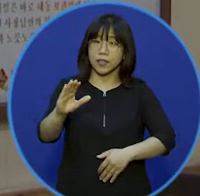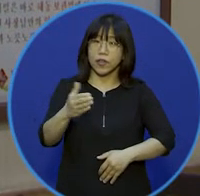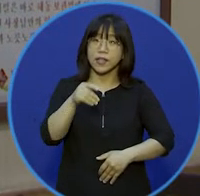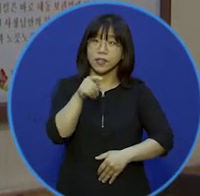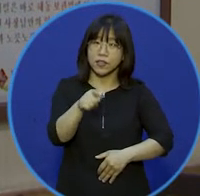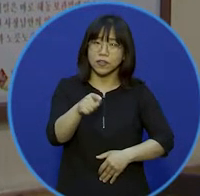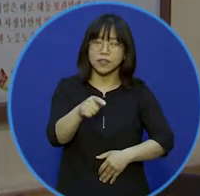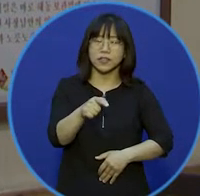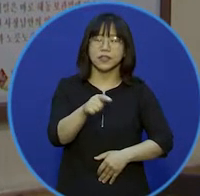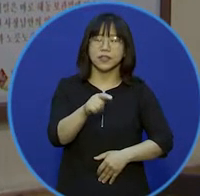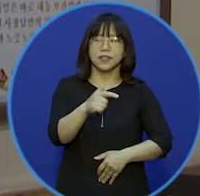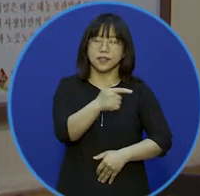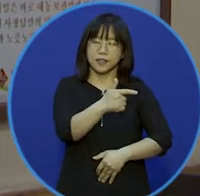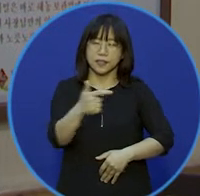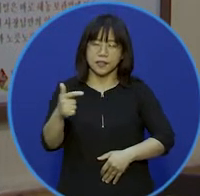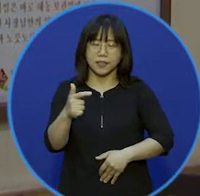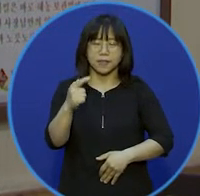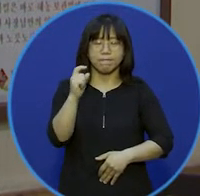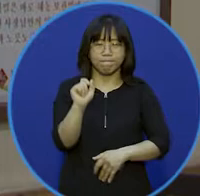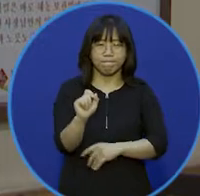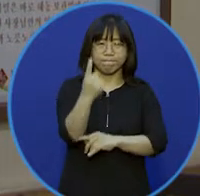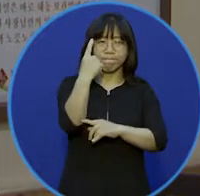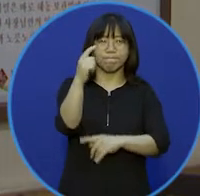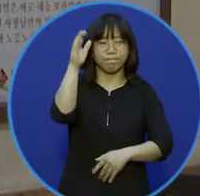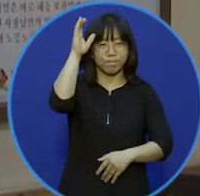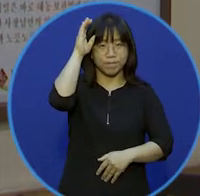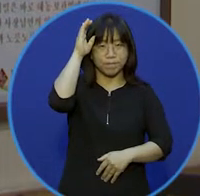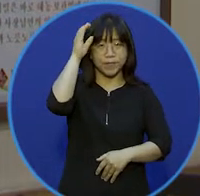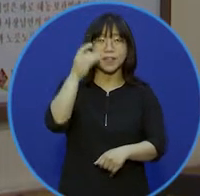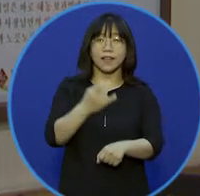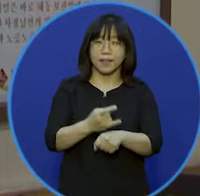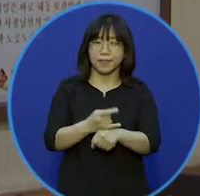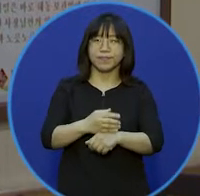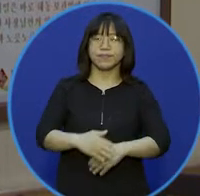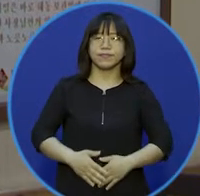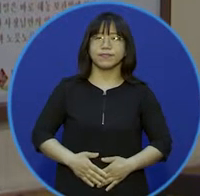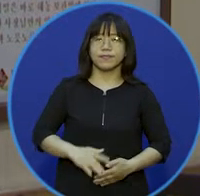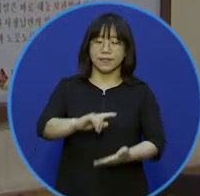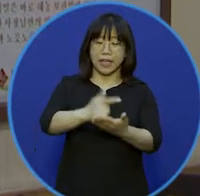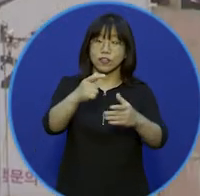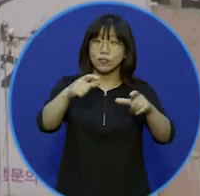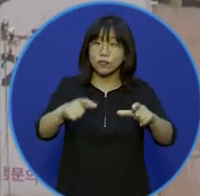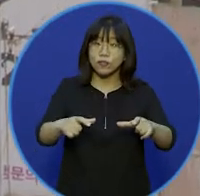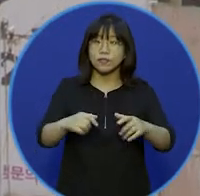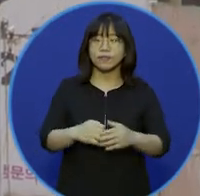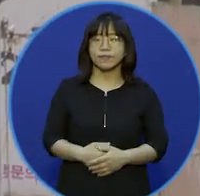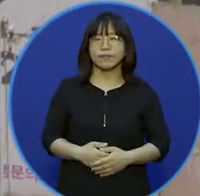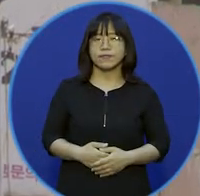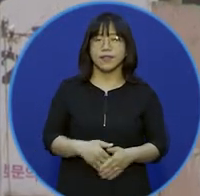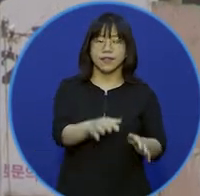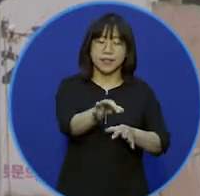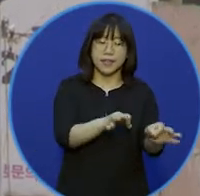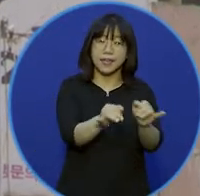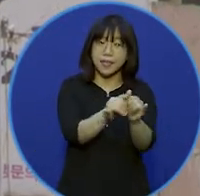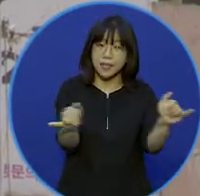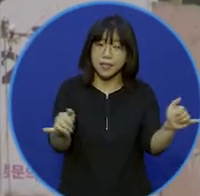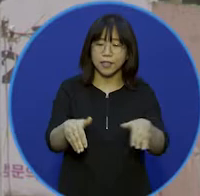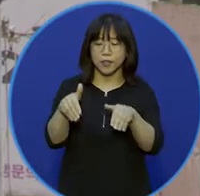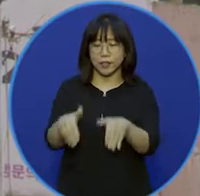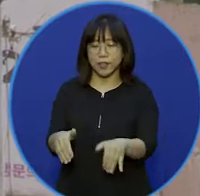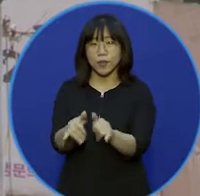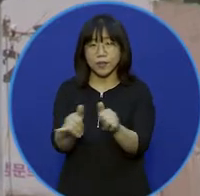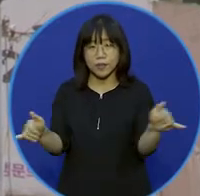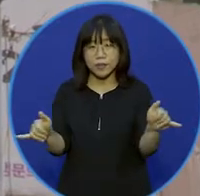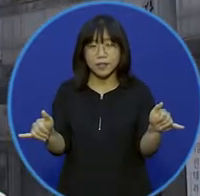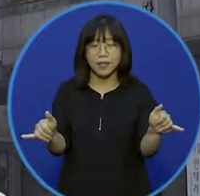골목이 되기를 저도 이렇게 이 계기를 통해서 큰 기대를 하고 있습니다. 예. 또한 강서구는 상권